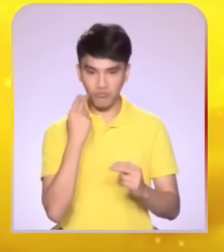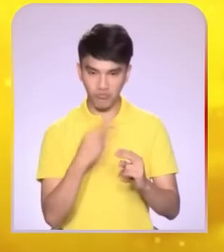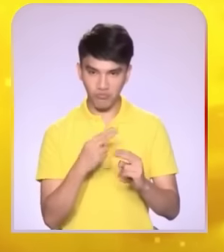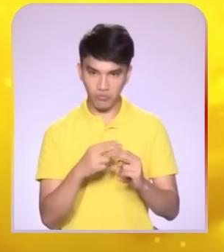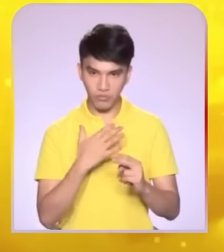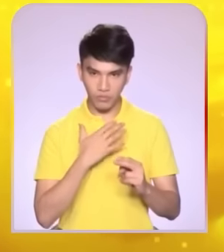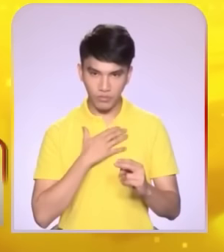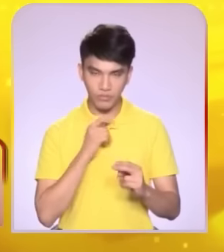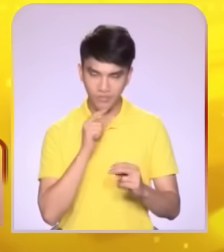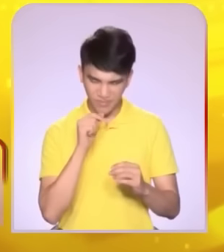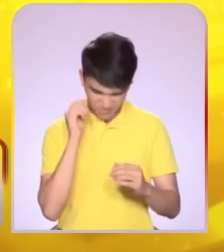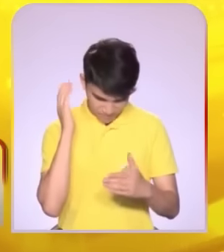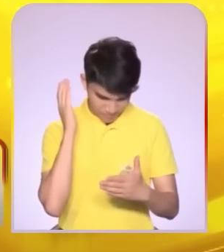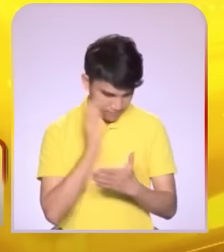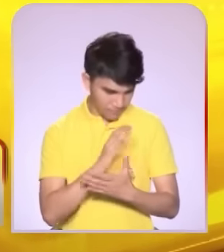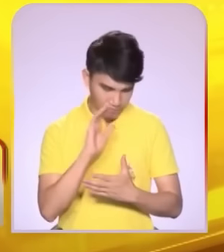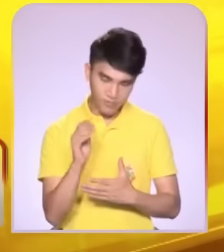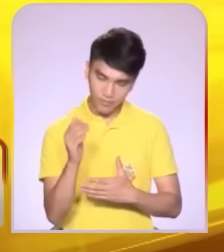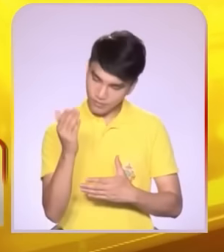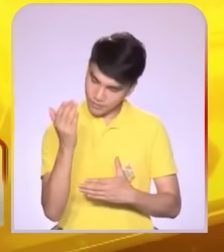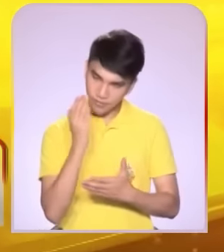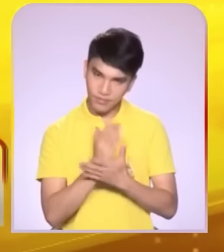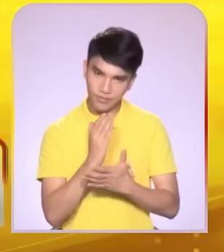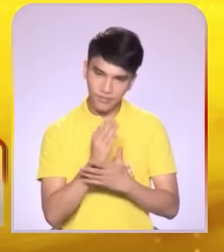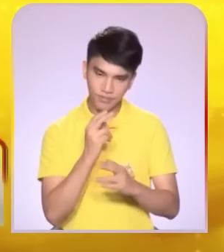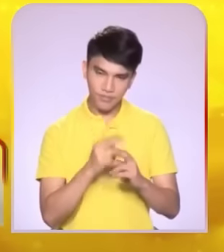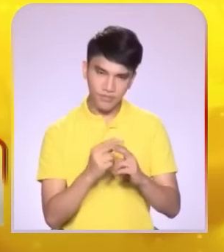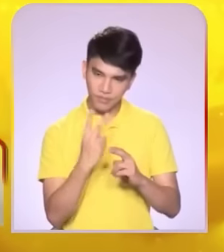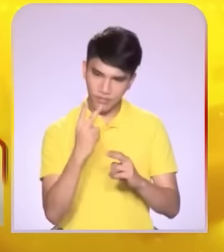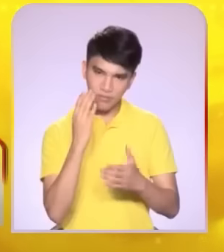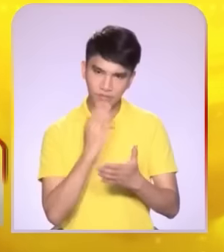ล้วเราก็ต้องเขาเรียกว่าอะไรนั่นเราก็ต้องเซ็นเซอร์นามสกุลหน่อย